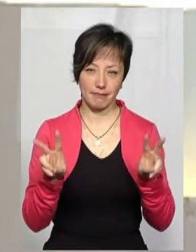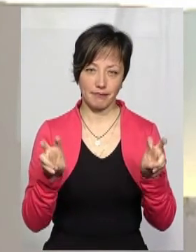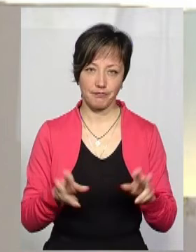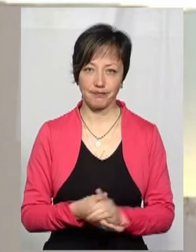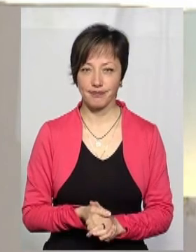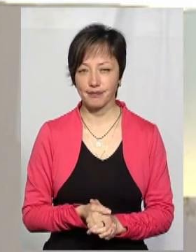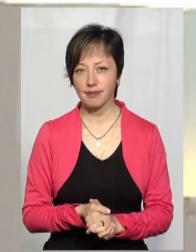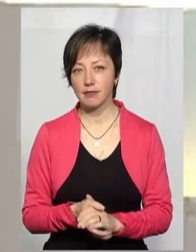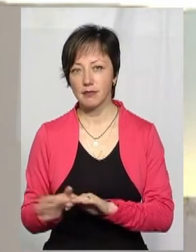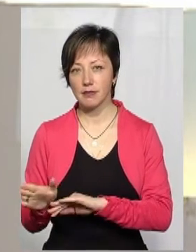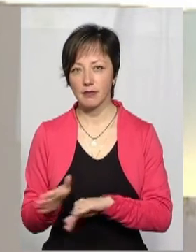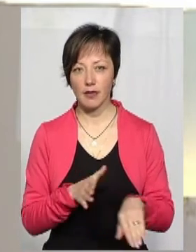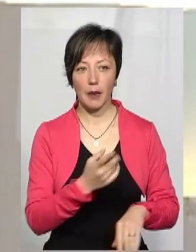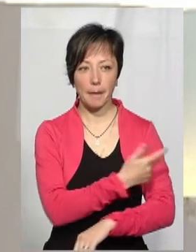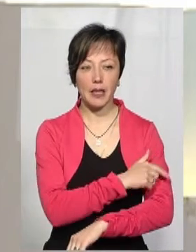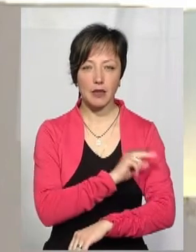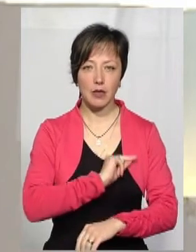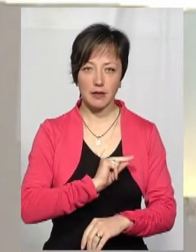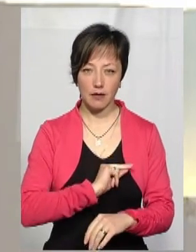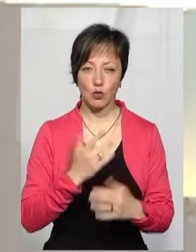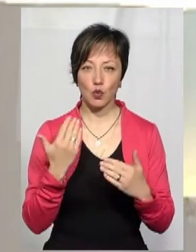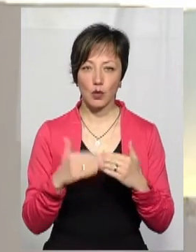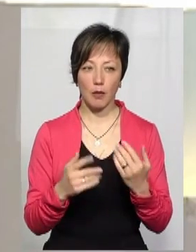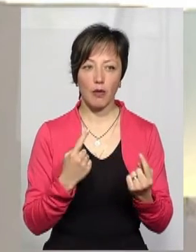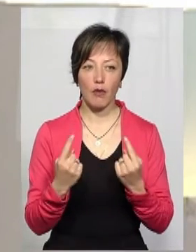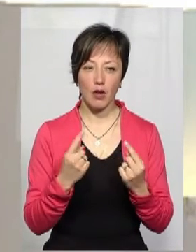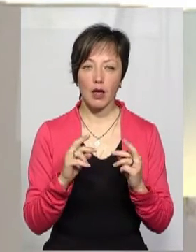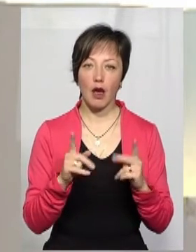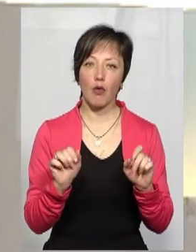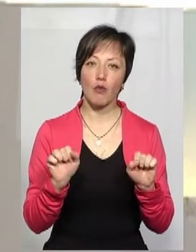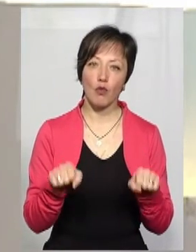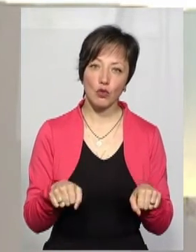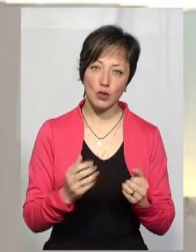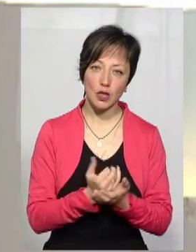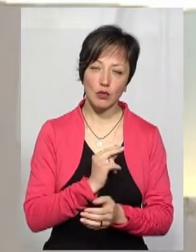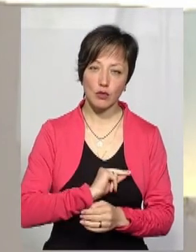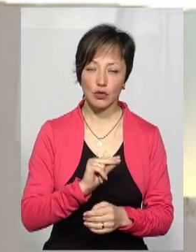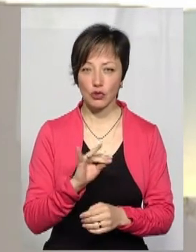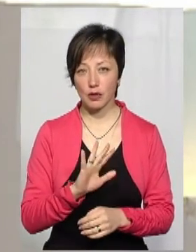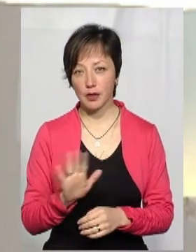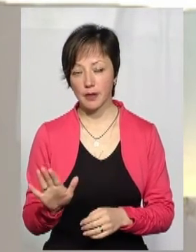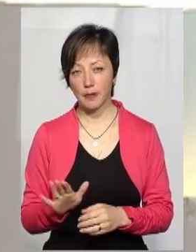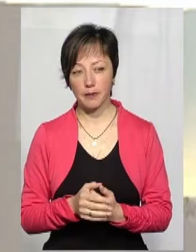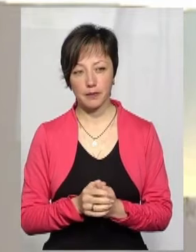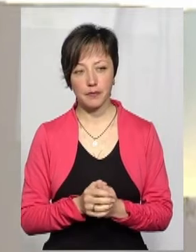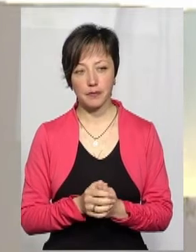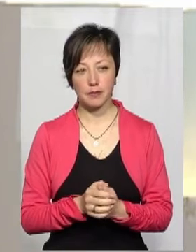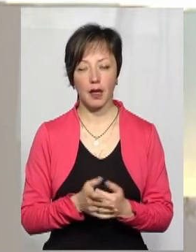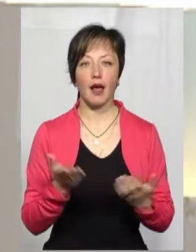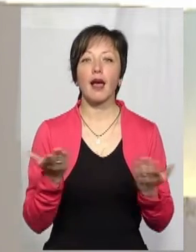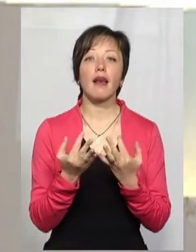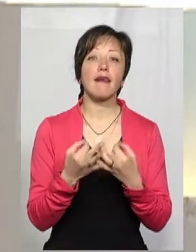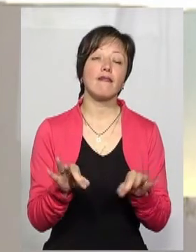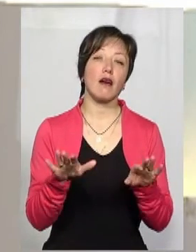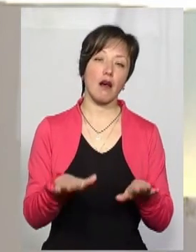Про медичних працівників поговорили, як вони можуть знайти роботу чи ні. А які